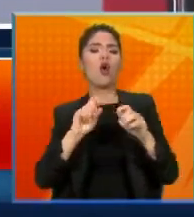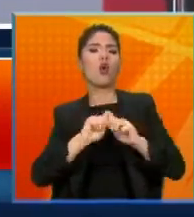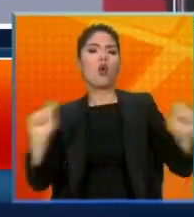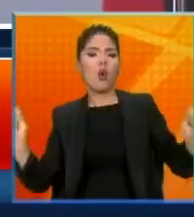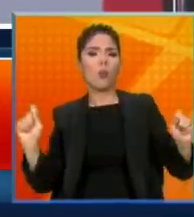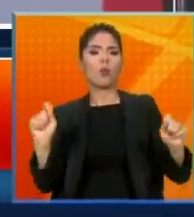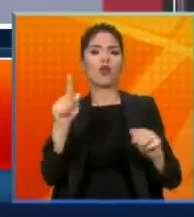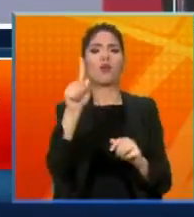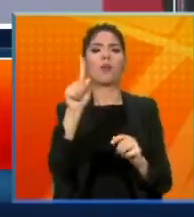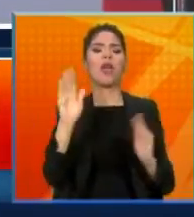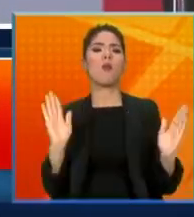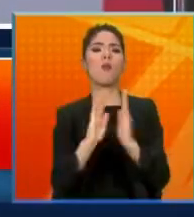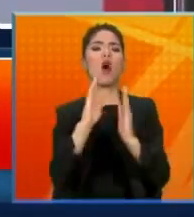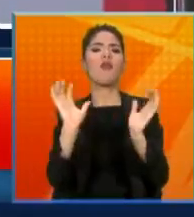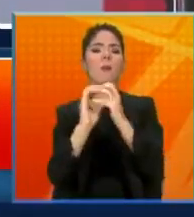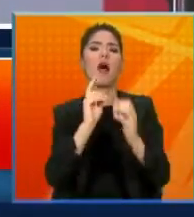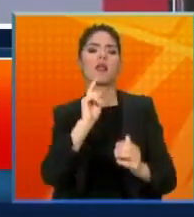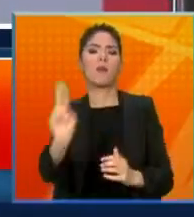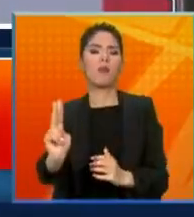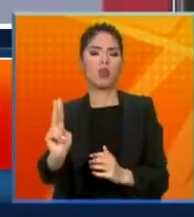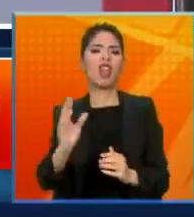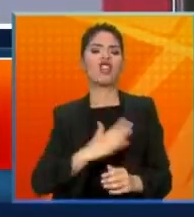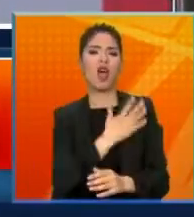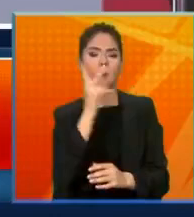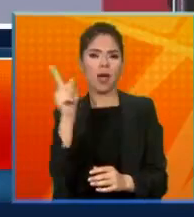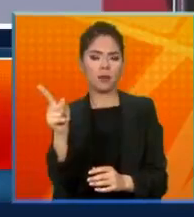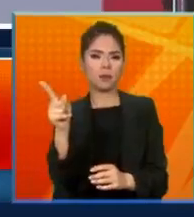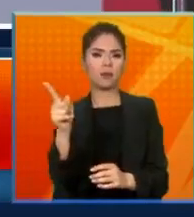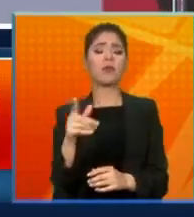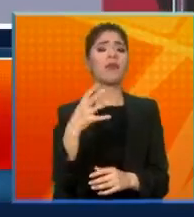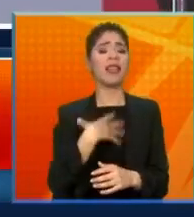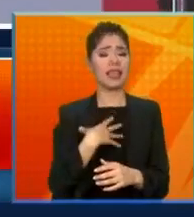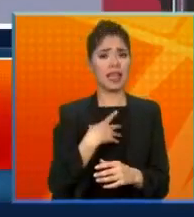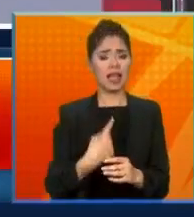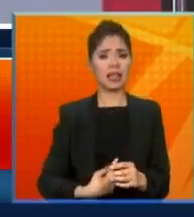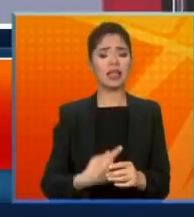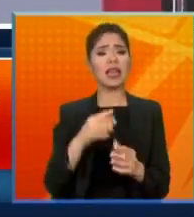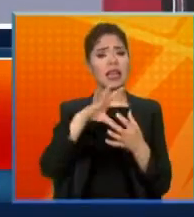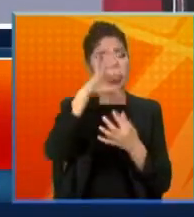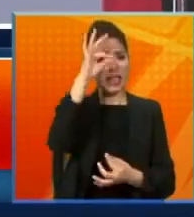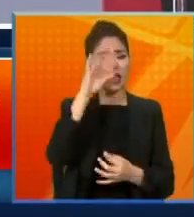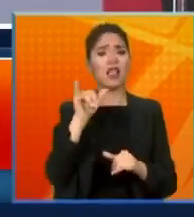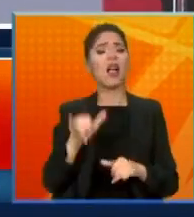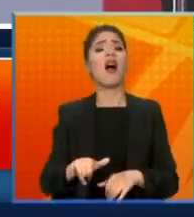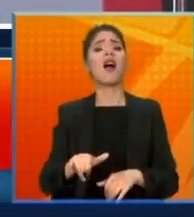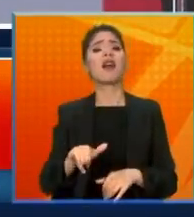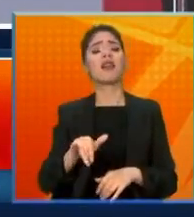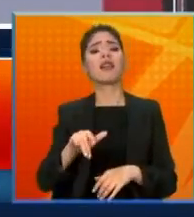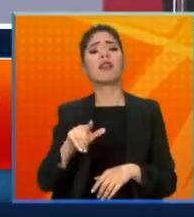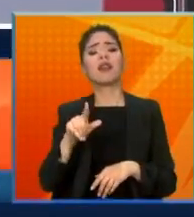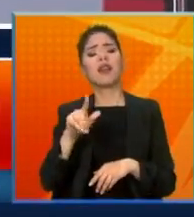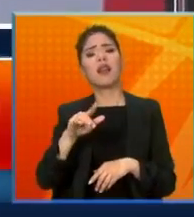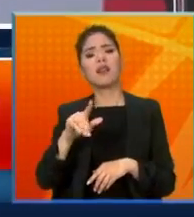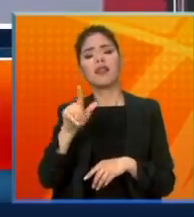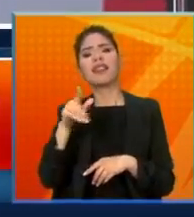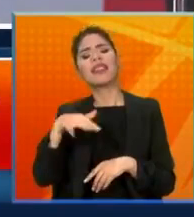bir muhalefet partisine sahibiz. Kendi insanının hakkı yerine başka